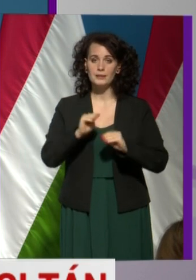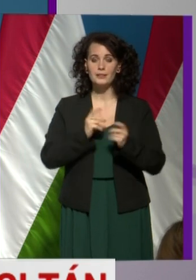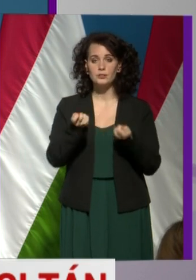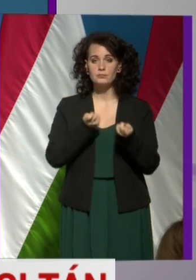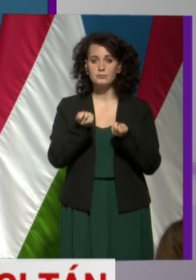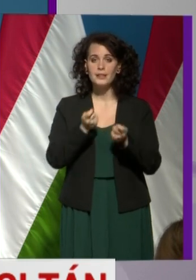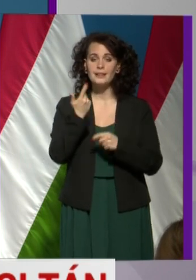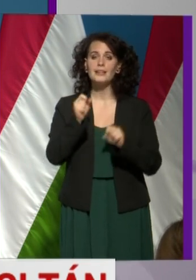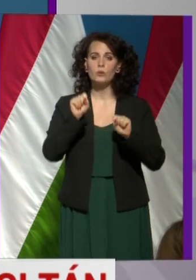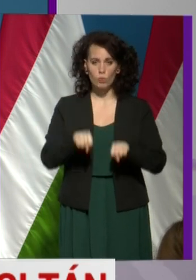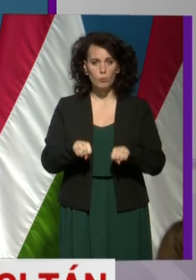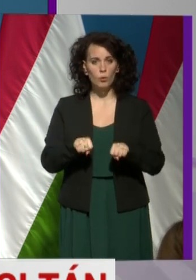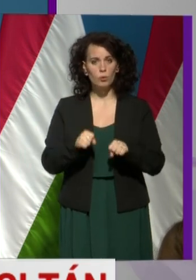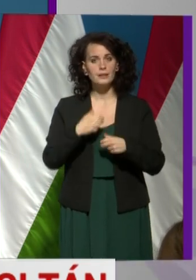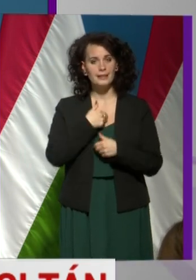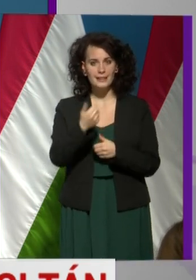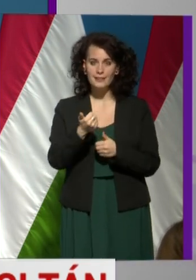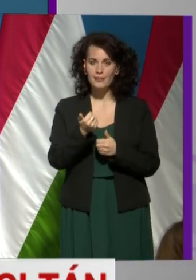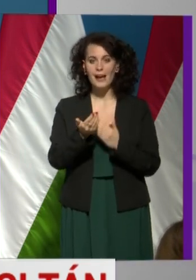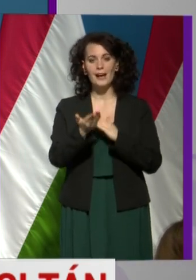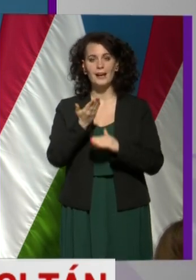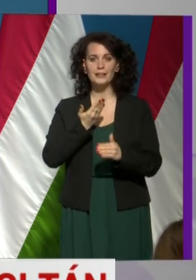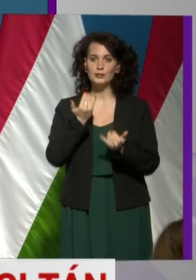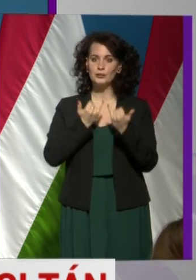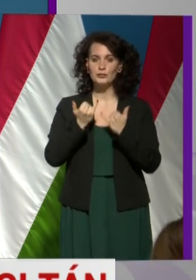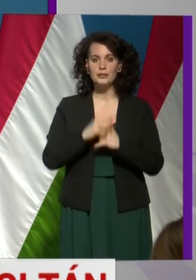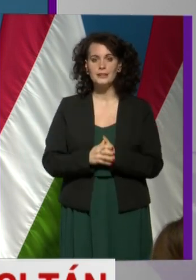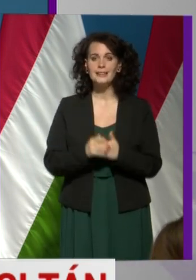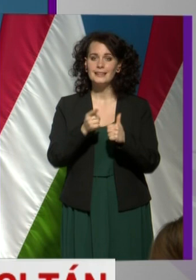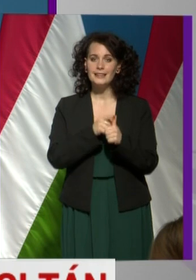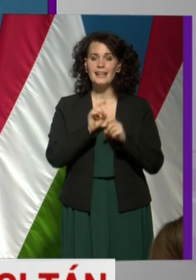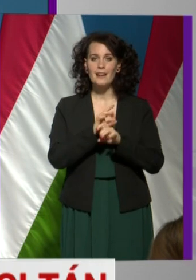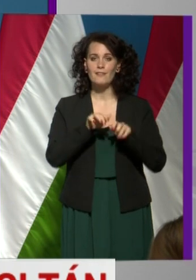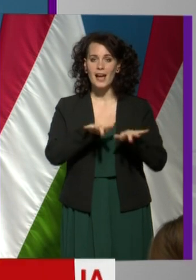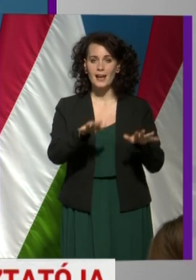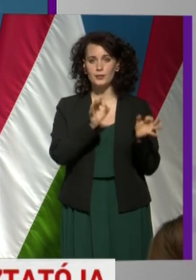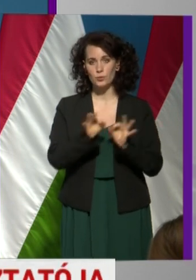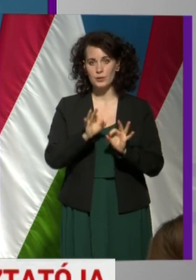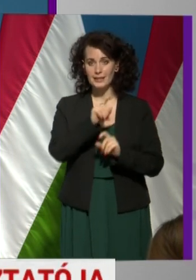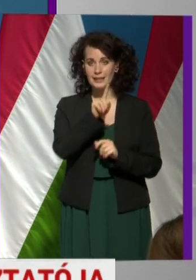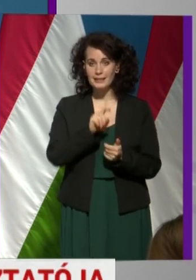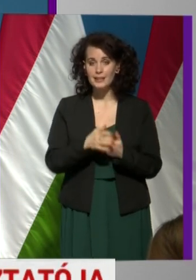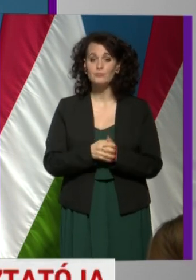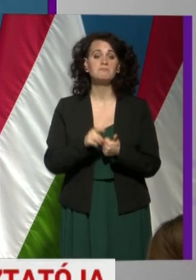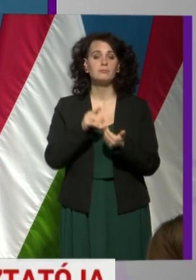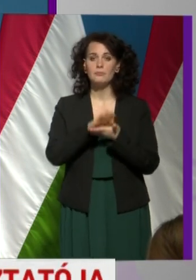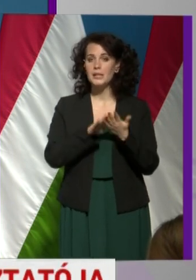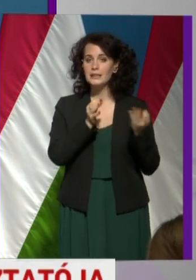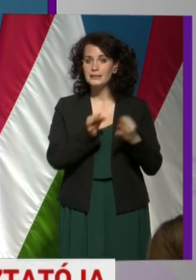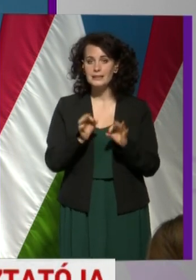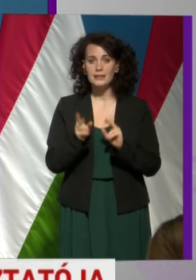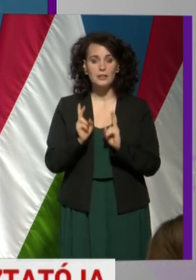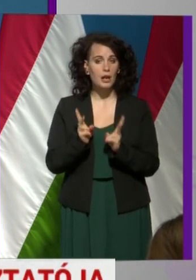irányítás két komoly kihívással kellett, hogy szembenézzen. Egyrészt egy járványügyi kérdéssel, hogy milyen intézkedések